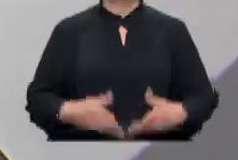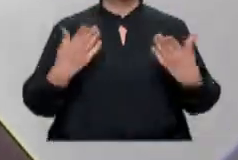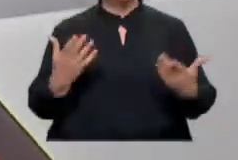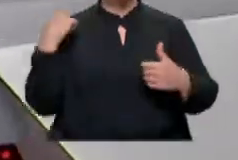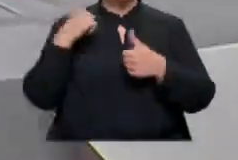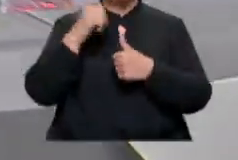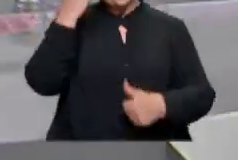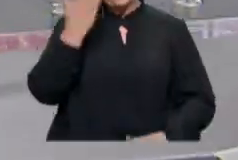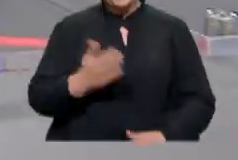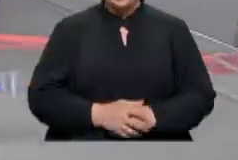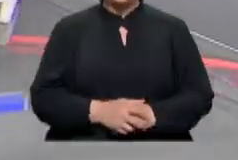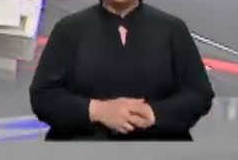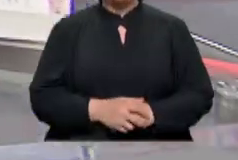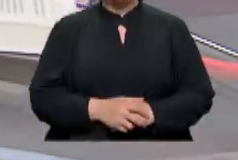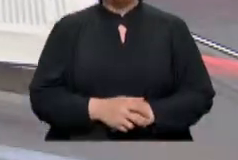Efendim tekrar merhaba.